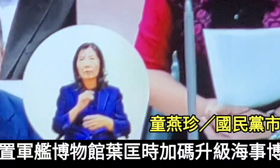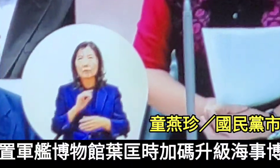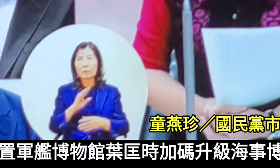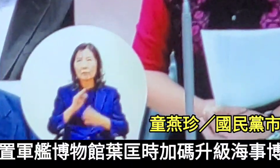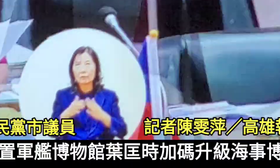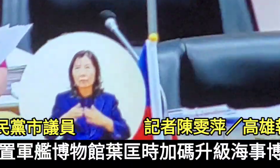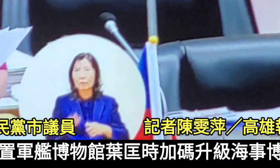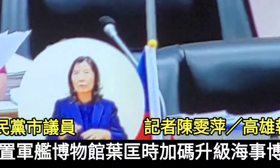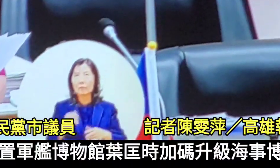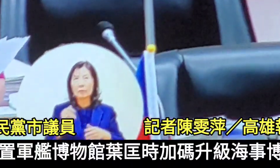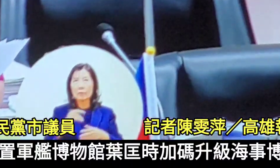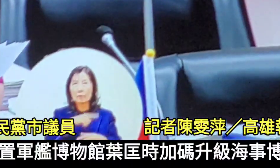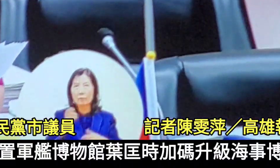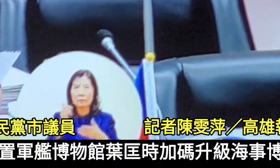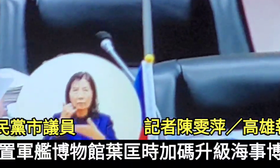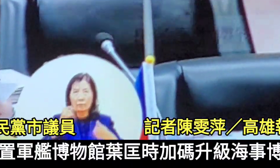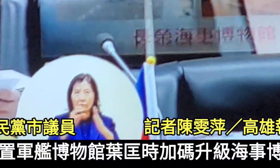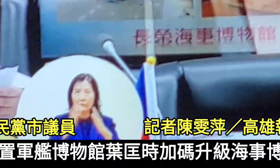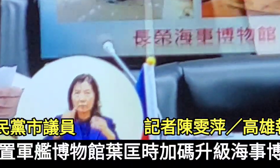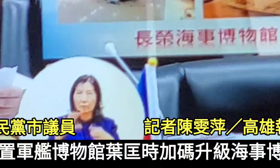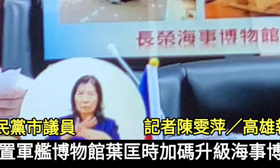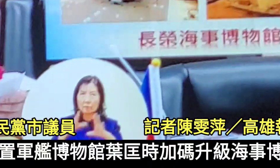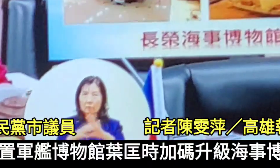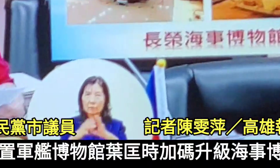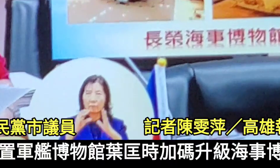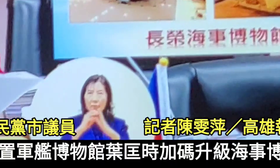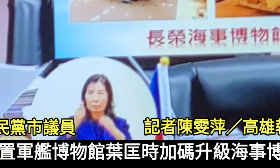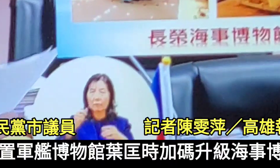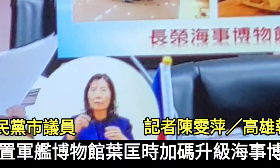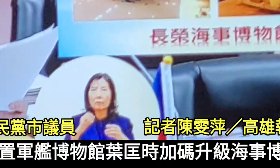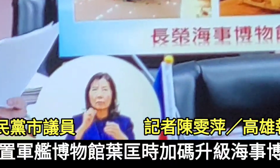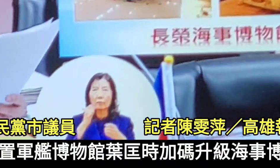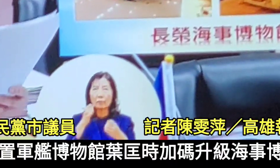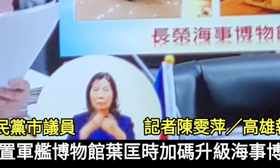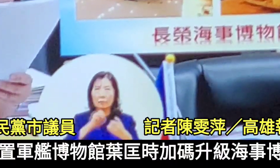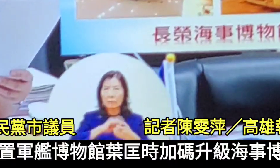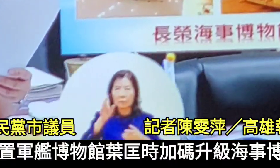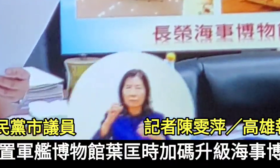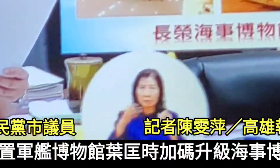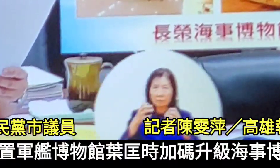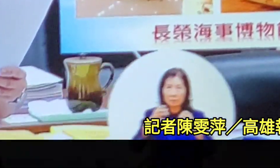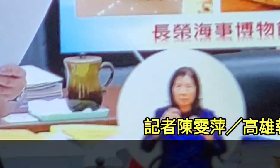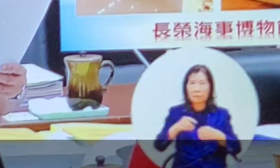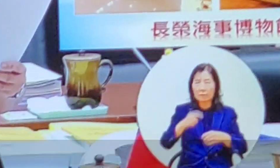海洋局长跟我们的文化局长哈、啊，会后再做一些讨论哈、啊，希望很快的就有结果出来哈。啊